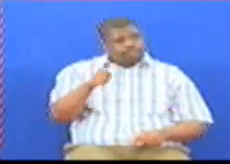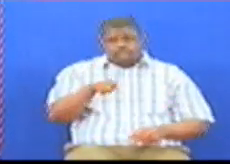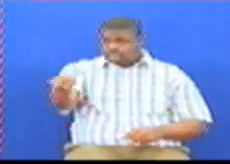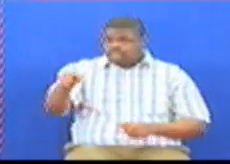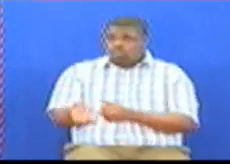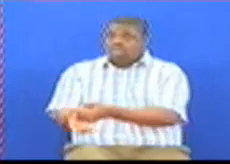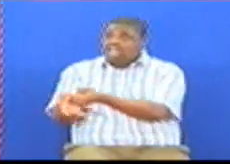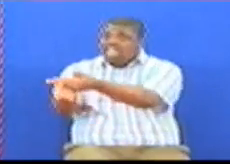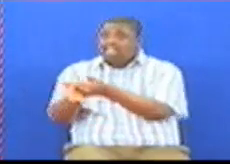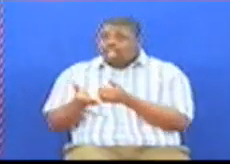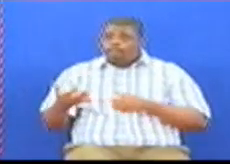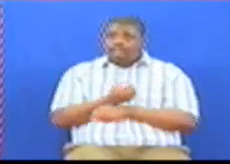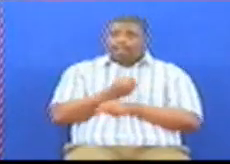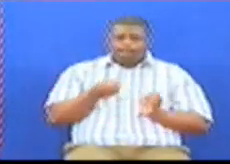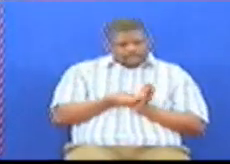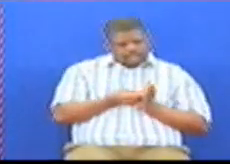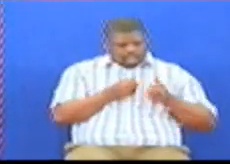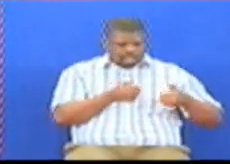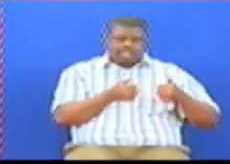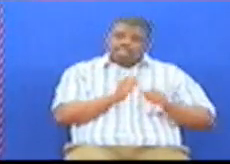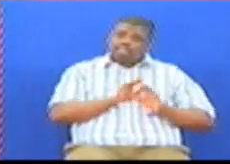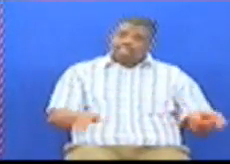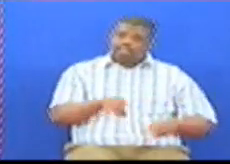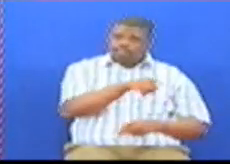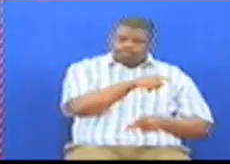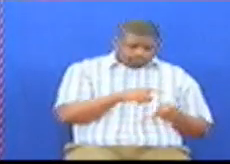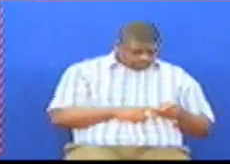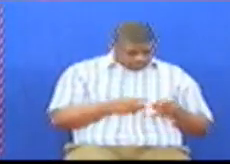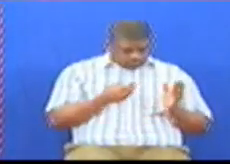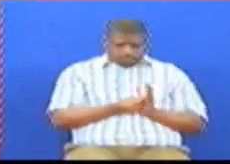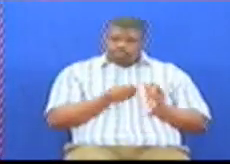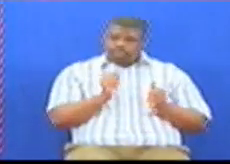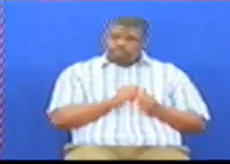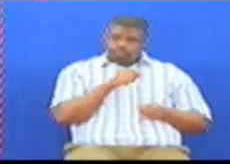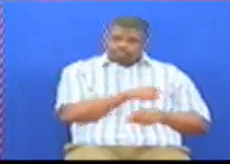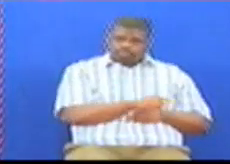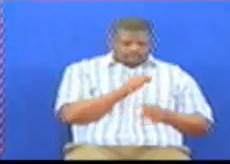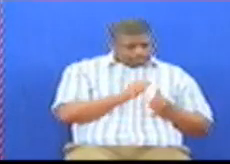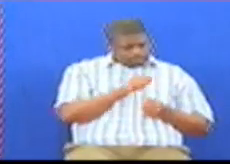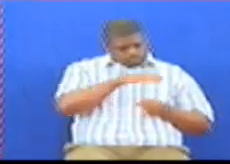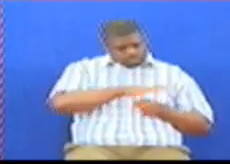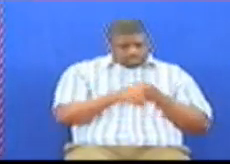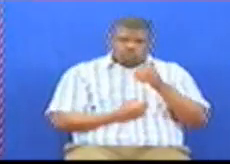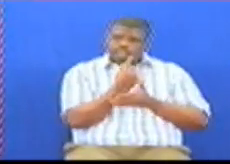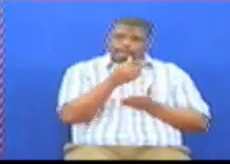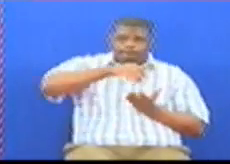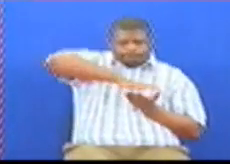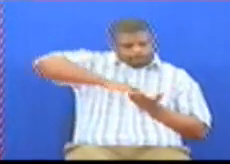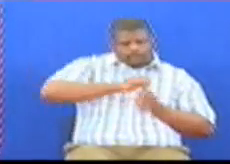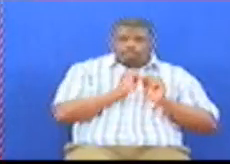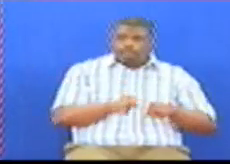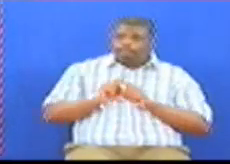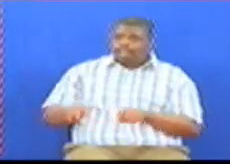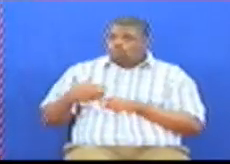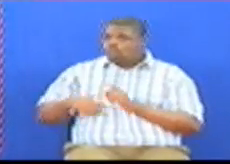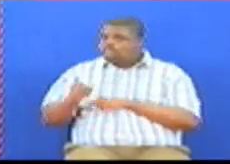kupata zile pesa ulizoahidi. Lakini Mheshimiwa Jafo, pamoja na haya yametokea mambo mengi ya sintofahamu katika maeneo mbalimbali, lakini mheshimiwa waziri umenyamaza